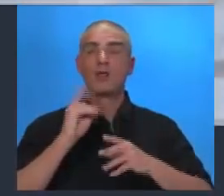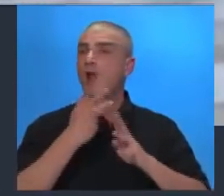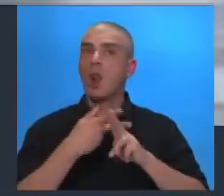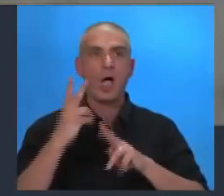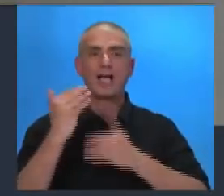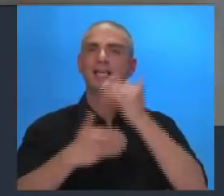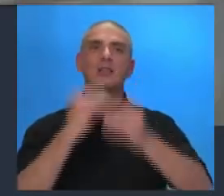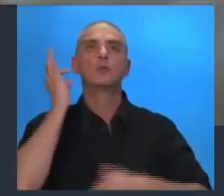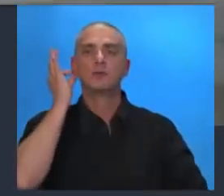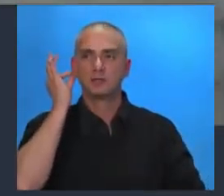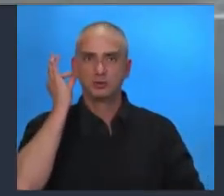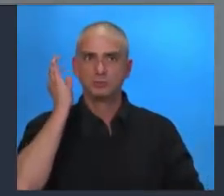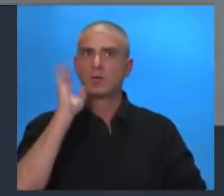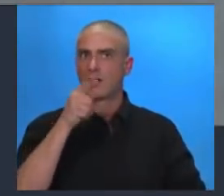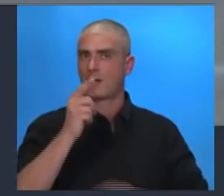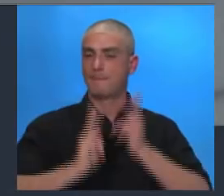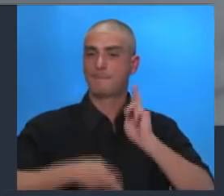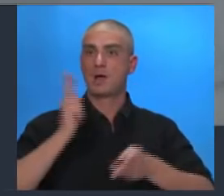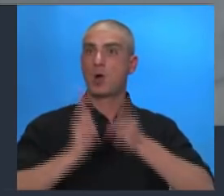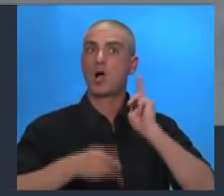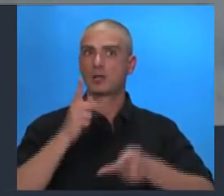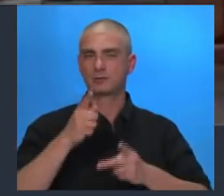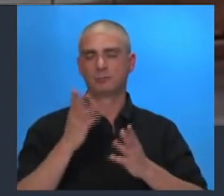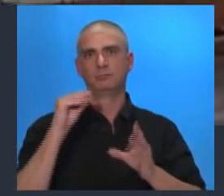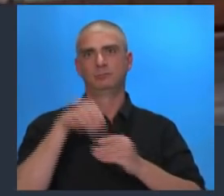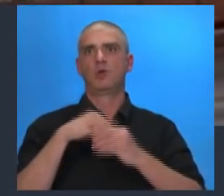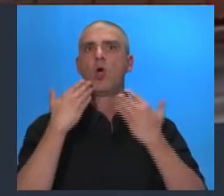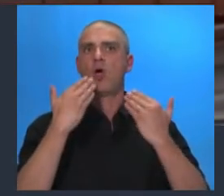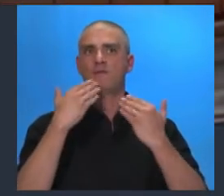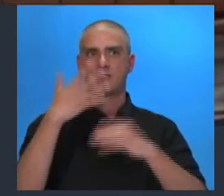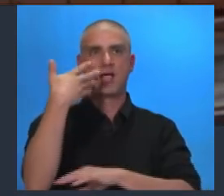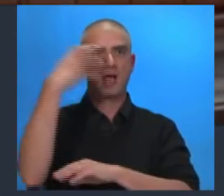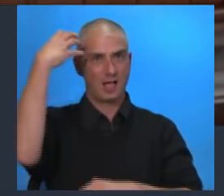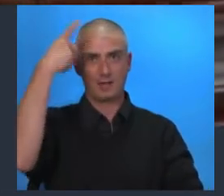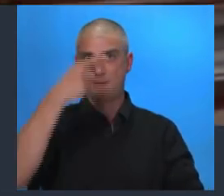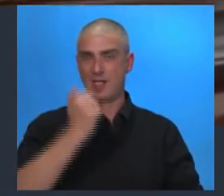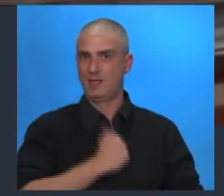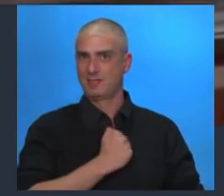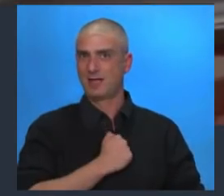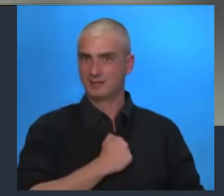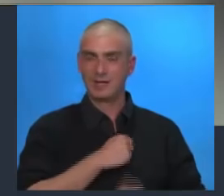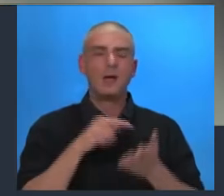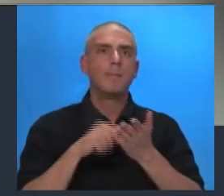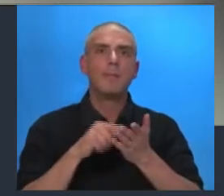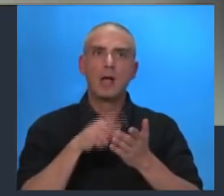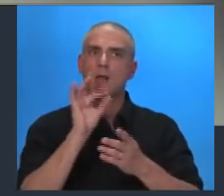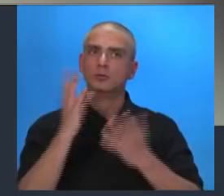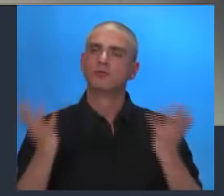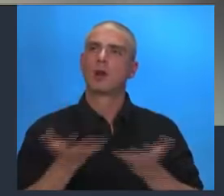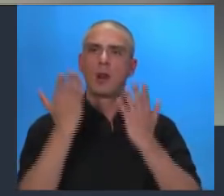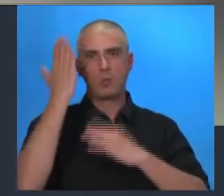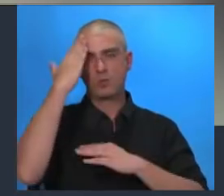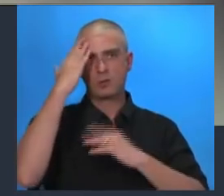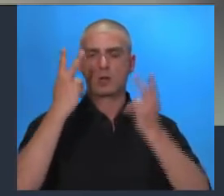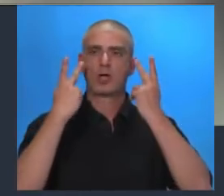קידום האישה, נראה שמרוצי המראטון נכנסו לאופנה בממלכה השמרנית, בין השאר כדי לעורר את המודעות